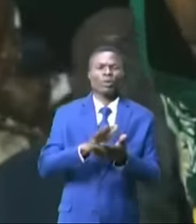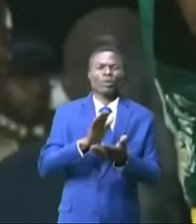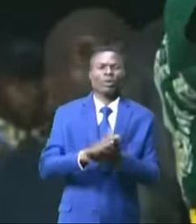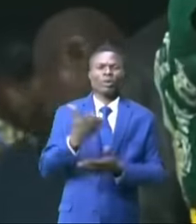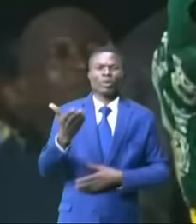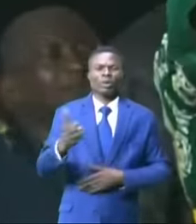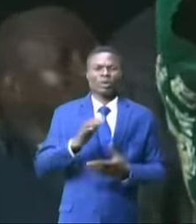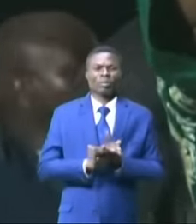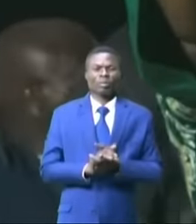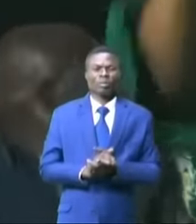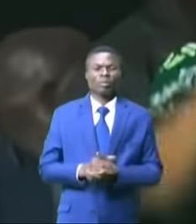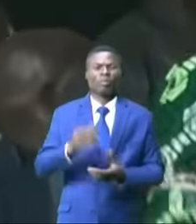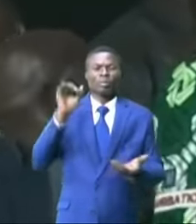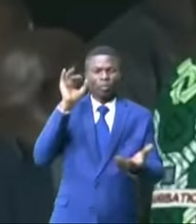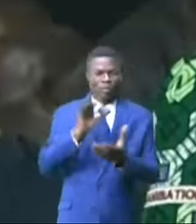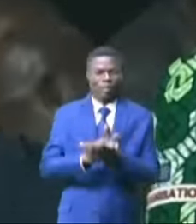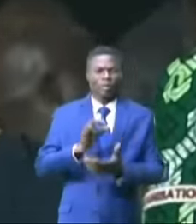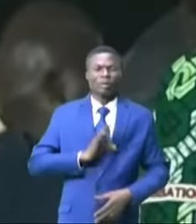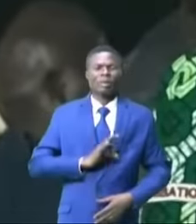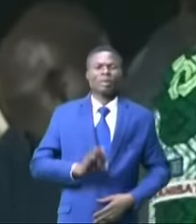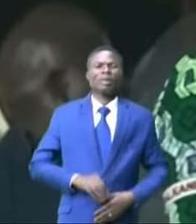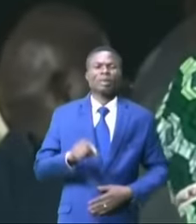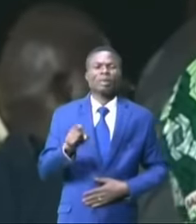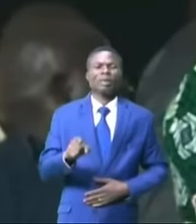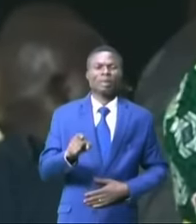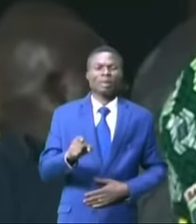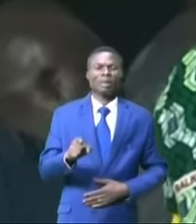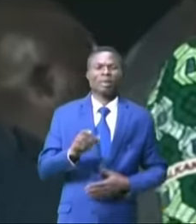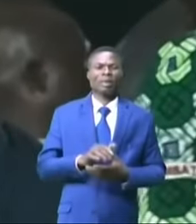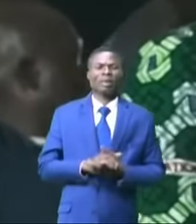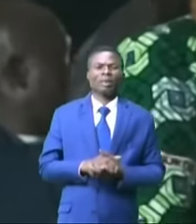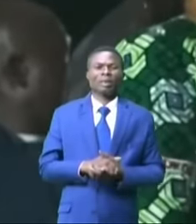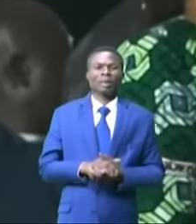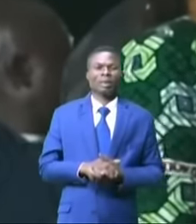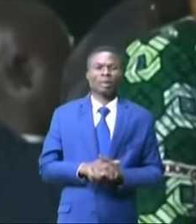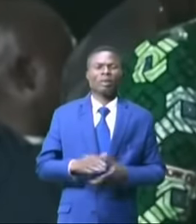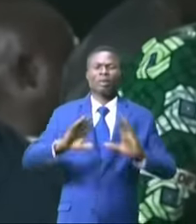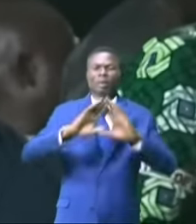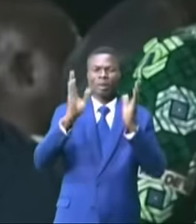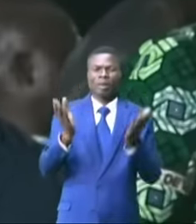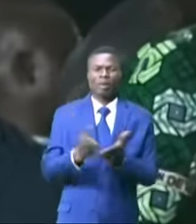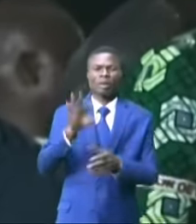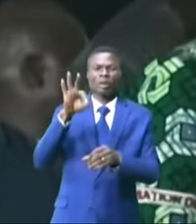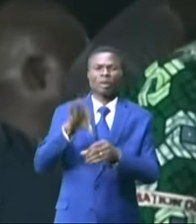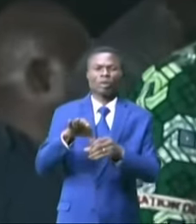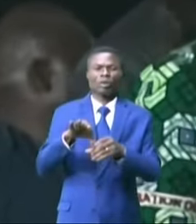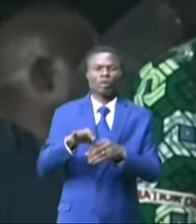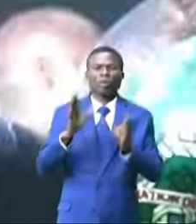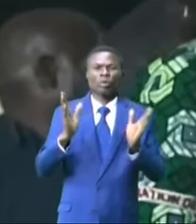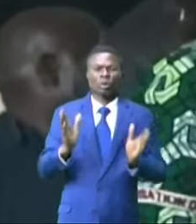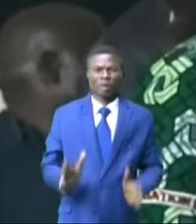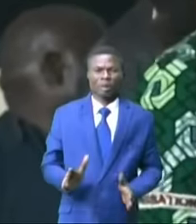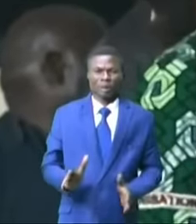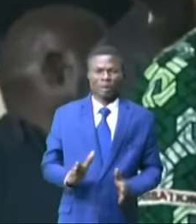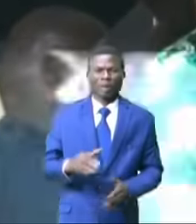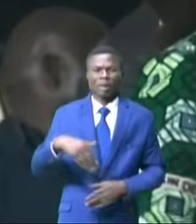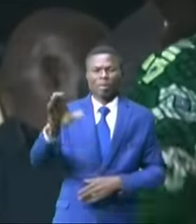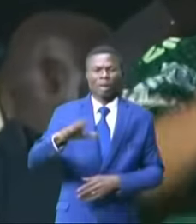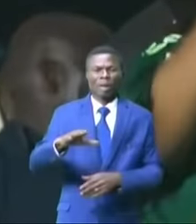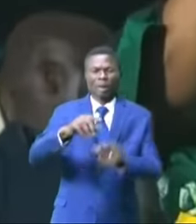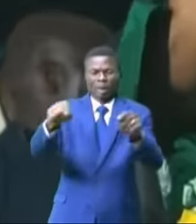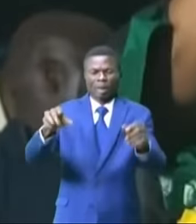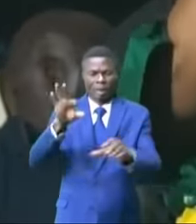Pour la première dame Denise Nyakeru Tshisekedi, tous les électeurs du Maniema iront aux urnes